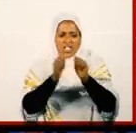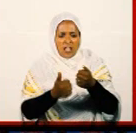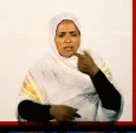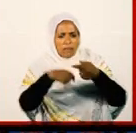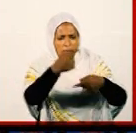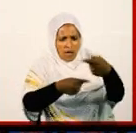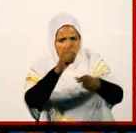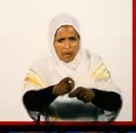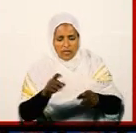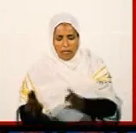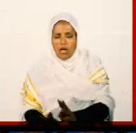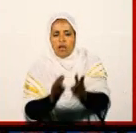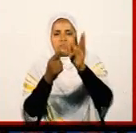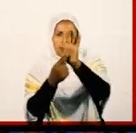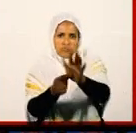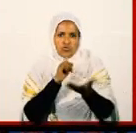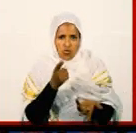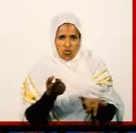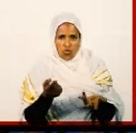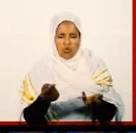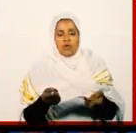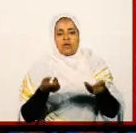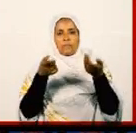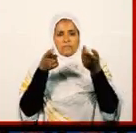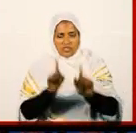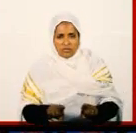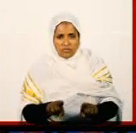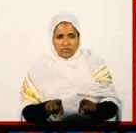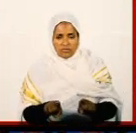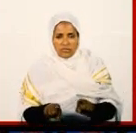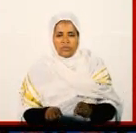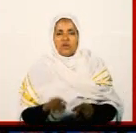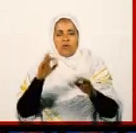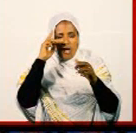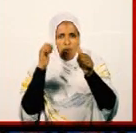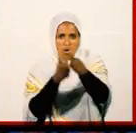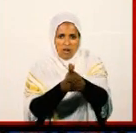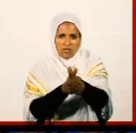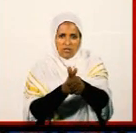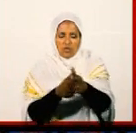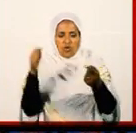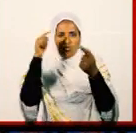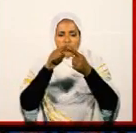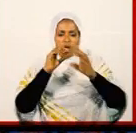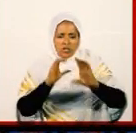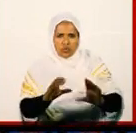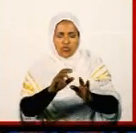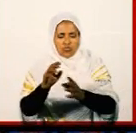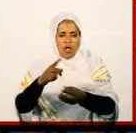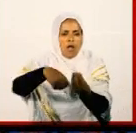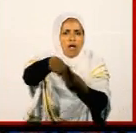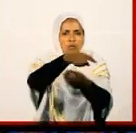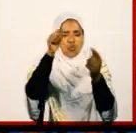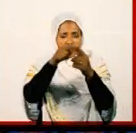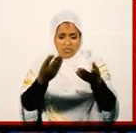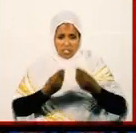አሁን እንዴት መንጣት እንዳለባቸው መንገዱን ማሳየት ነው። መመሽም ሐዋርያትም